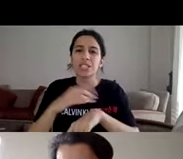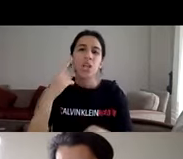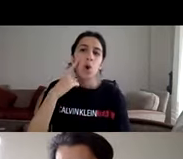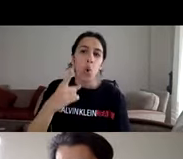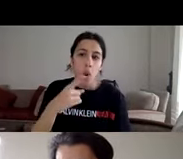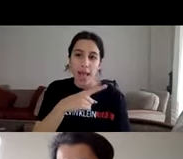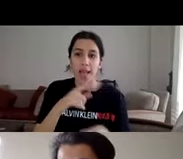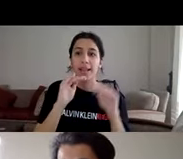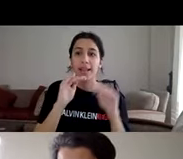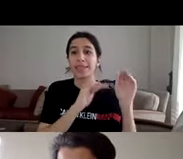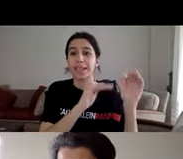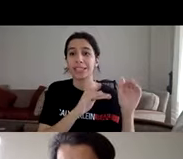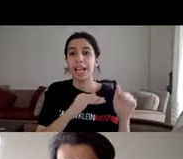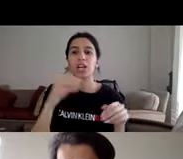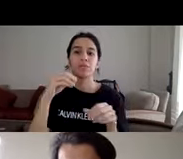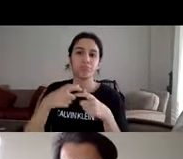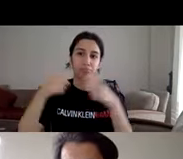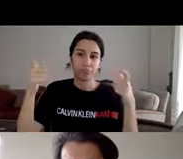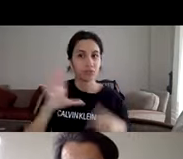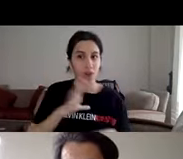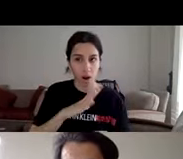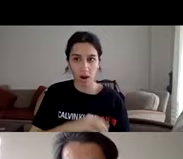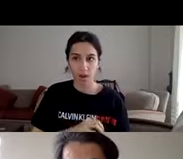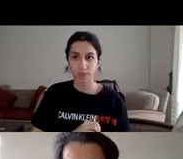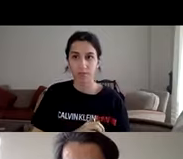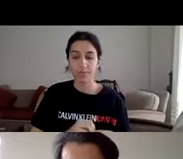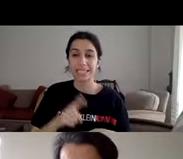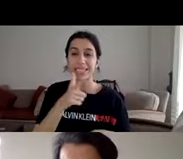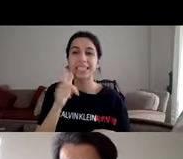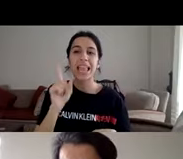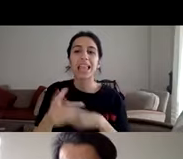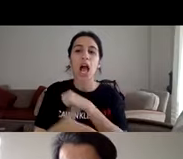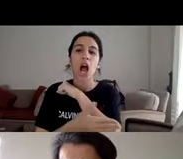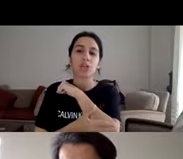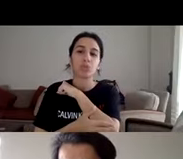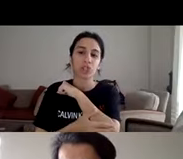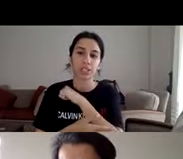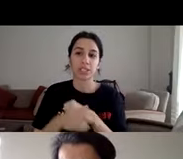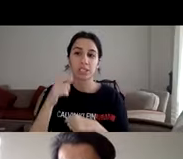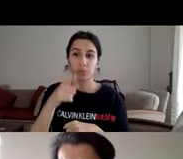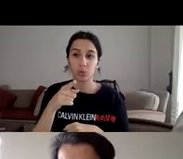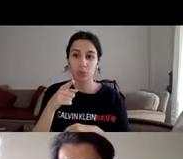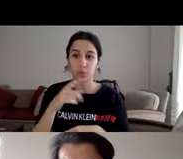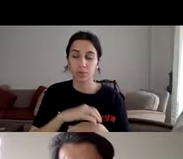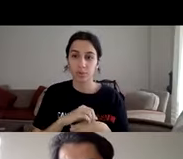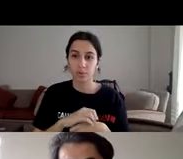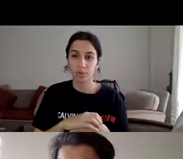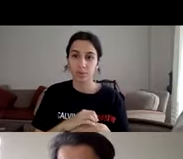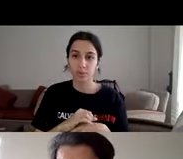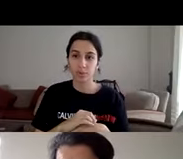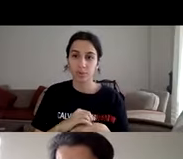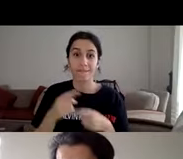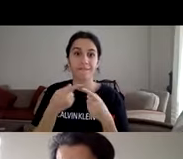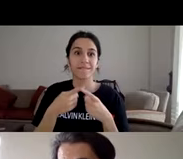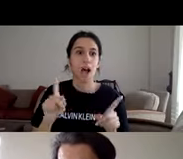özel içerikler geliştiriliyor. Sesli asistanların da bu süreçlerde fark